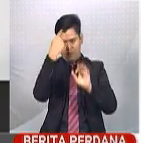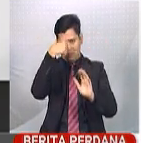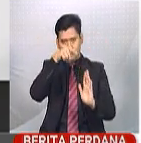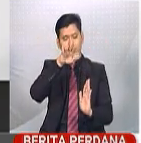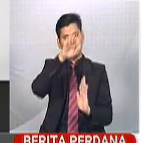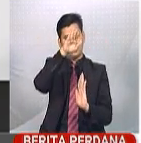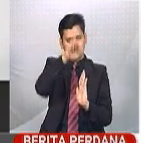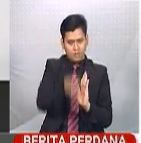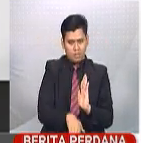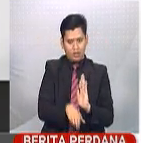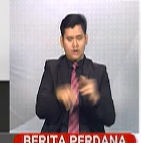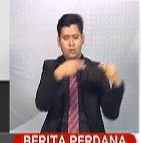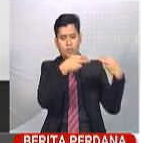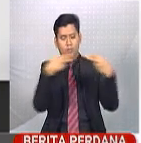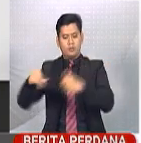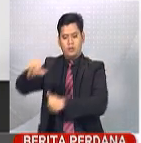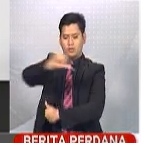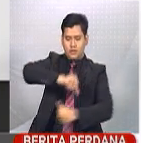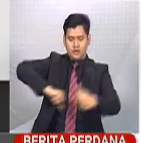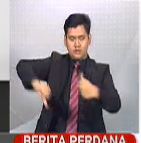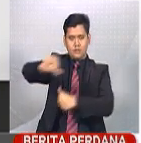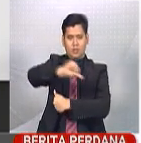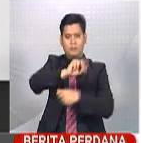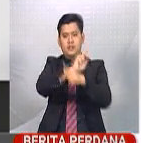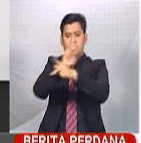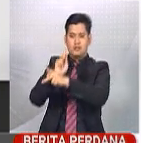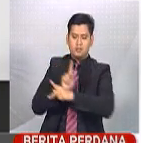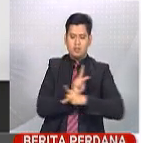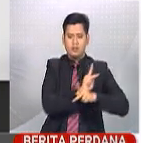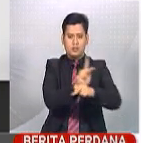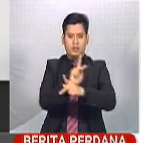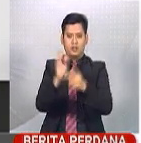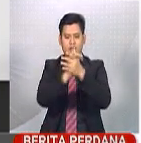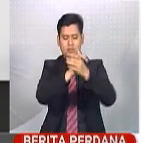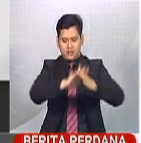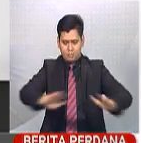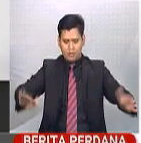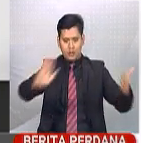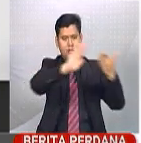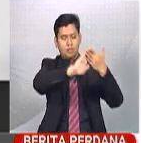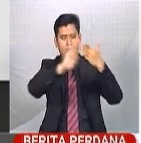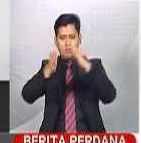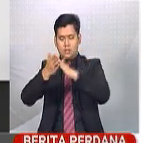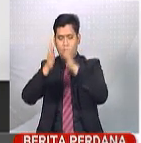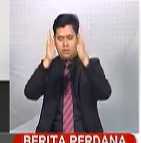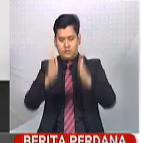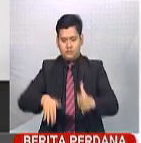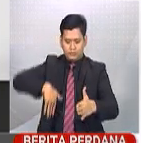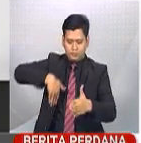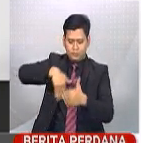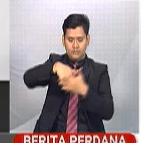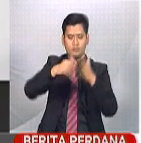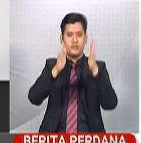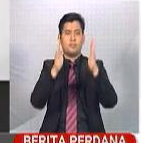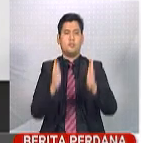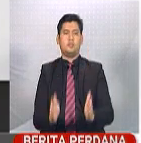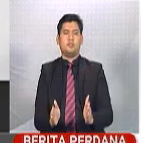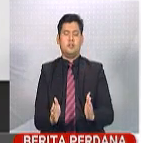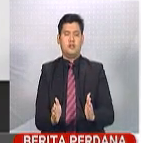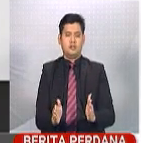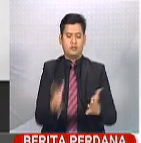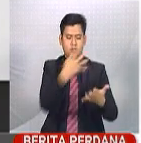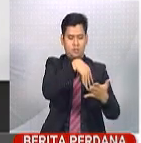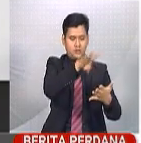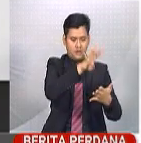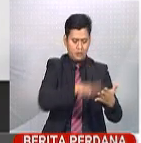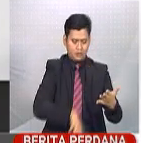sosial dengan objektif melindungi keselamatan dan kesehatan community bola sepak sementara itu pak kejohanan akan kekasih peti jodoh